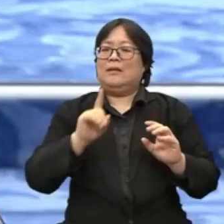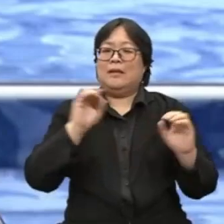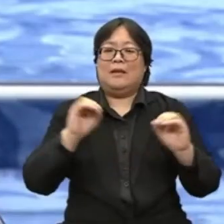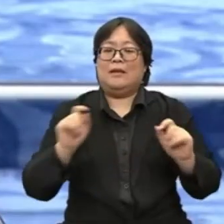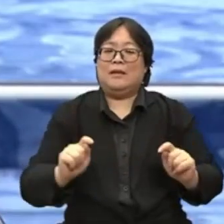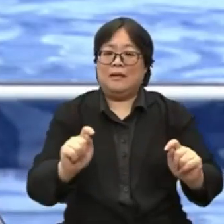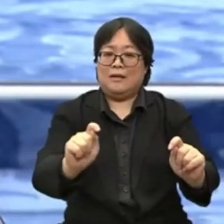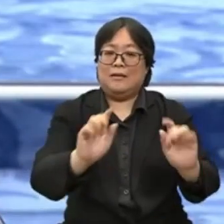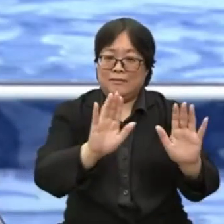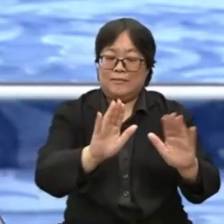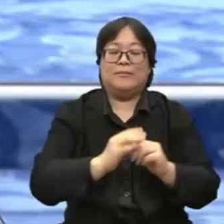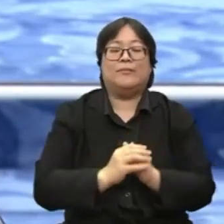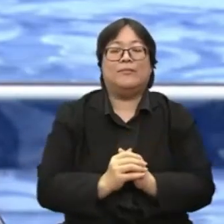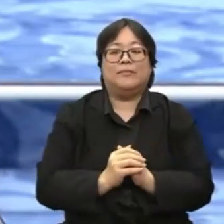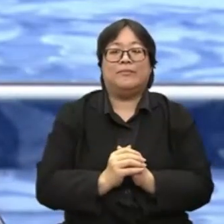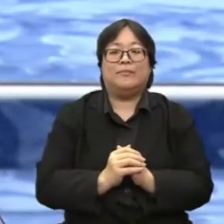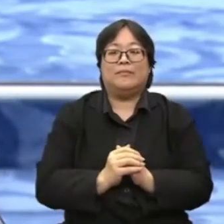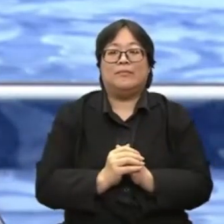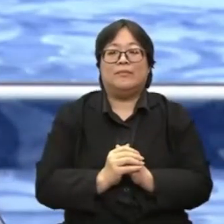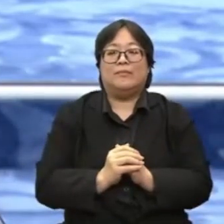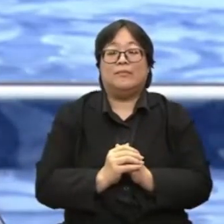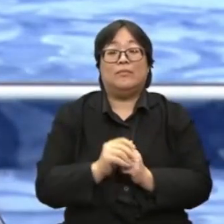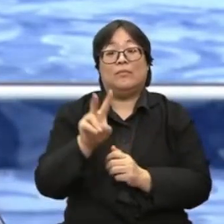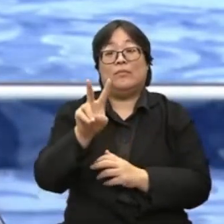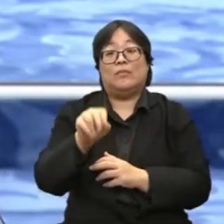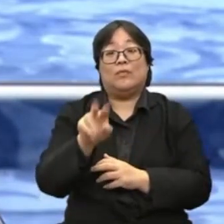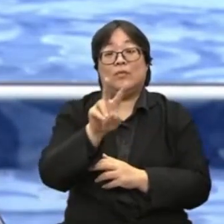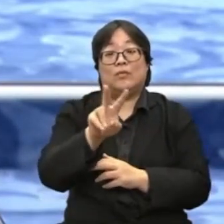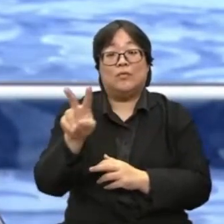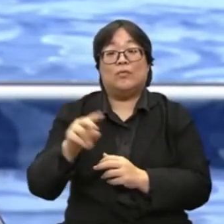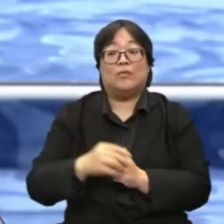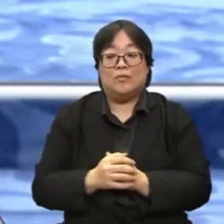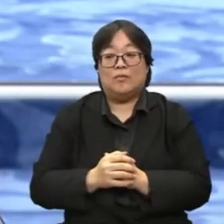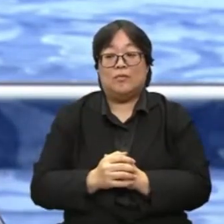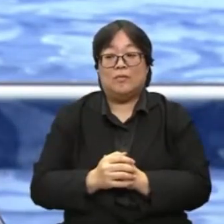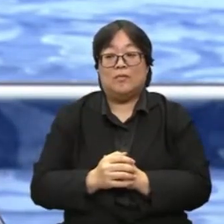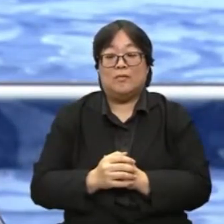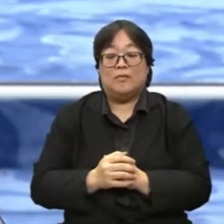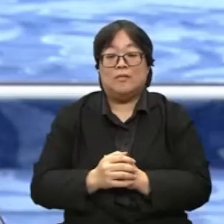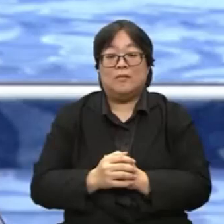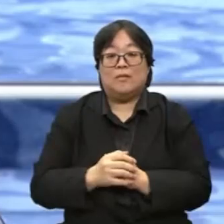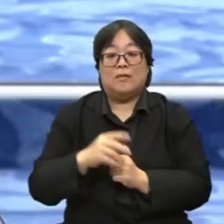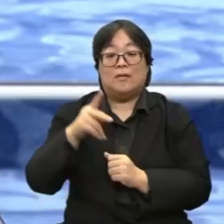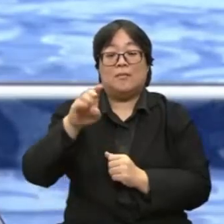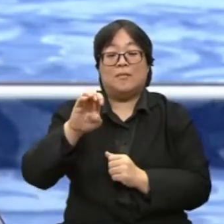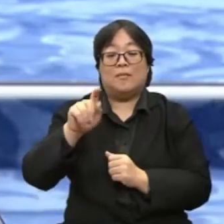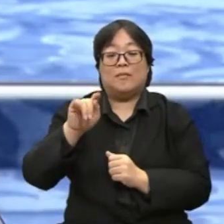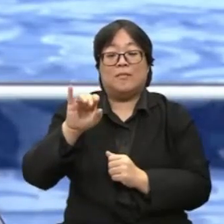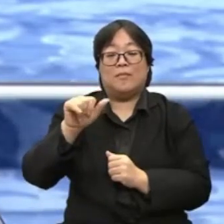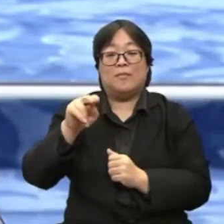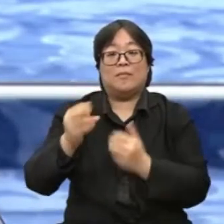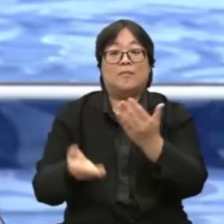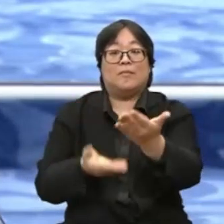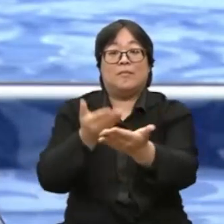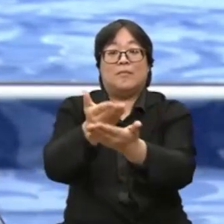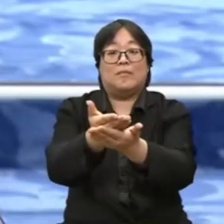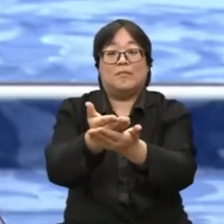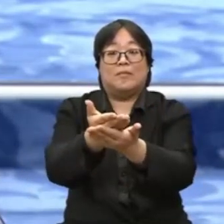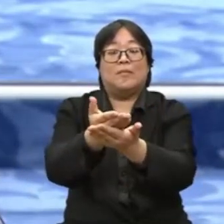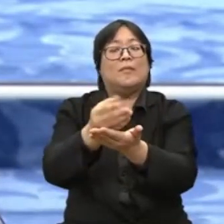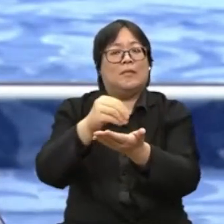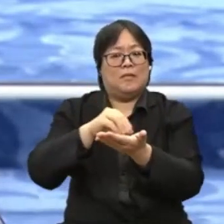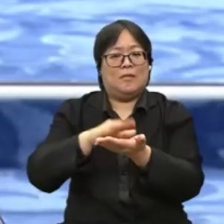tindakan baik 2022 ya petistion difil itu